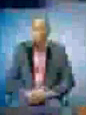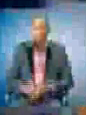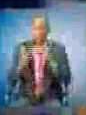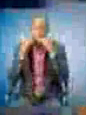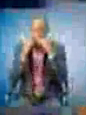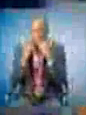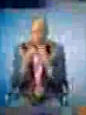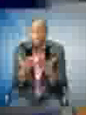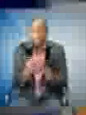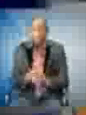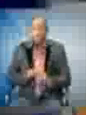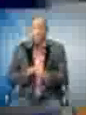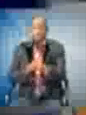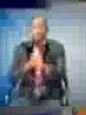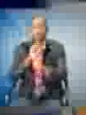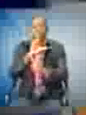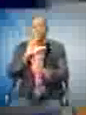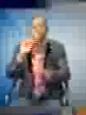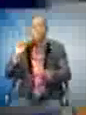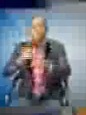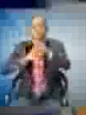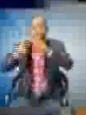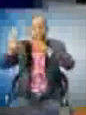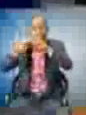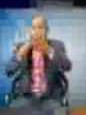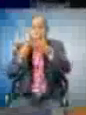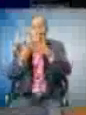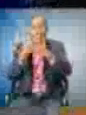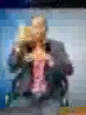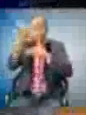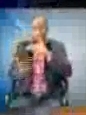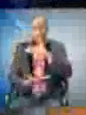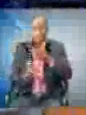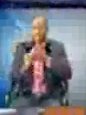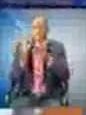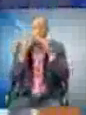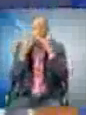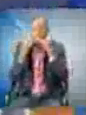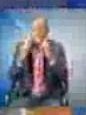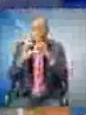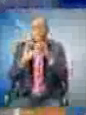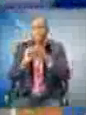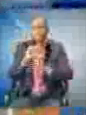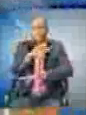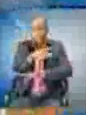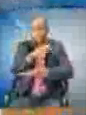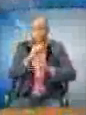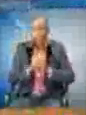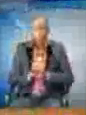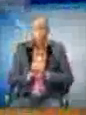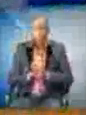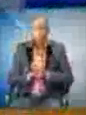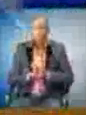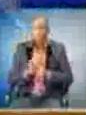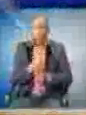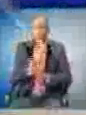Merci de nous rester fidèles. Madame, Monsieur, bonsoir et bienvenue à cette grande édition Vespérale du journal qui retient au sommaire les gouverneurs